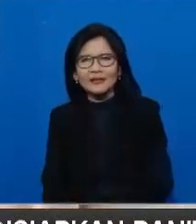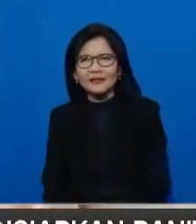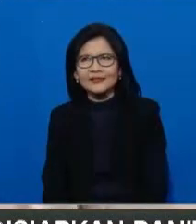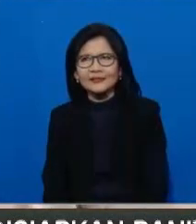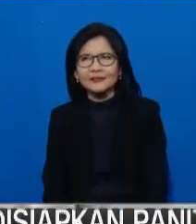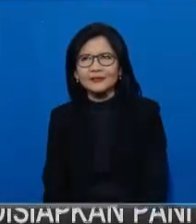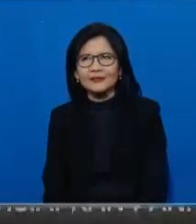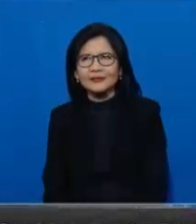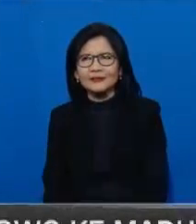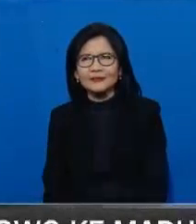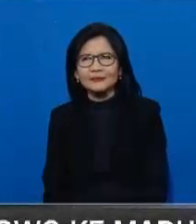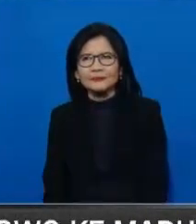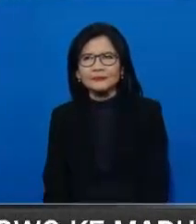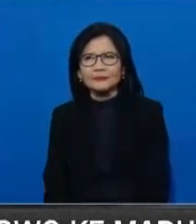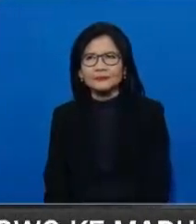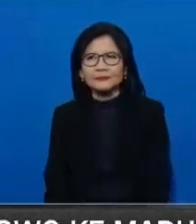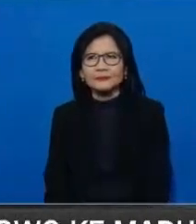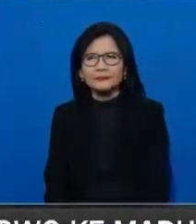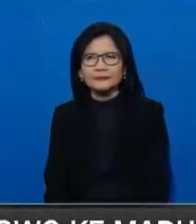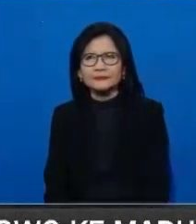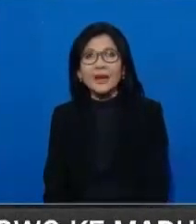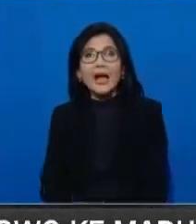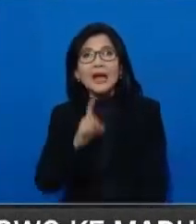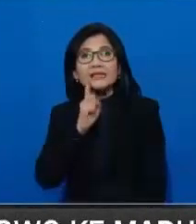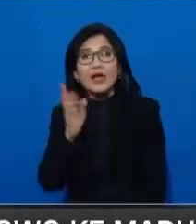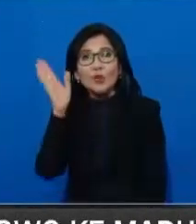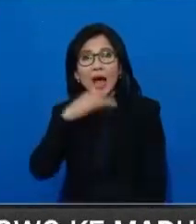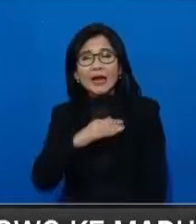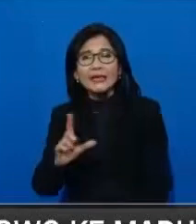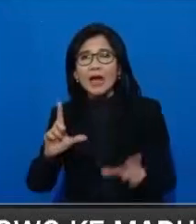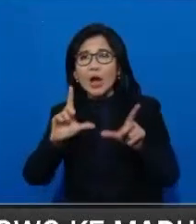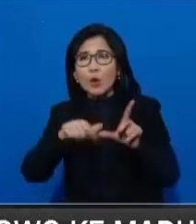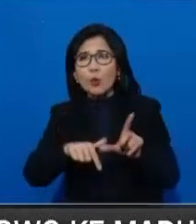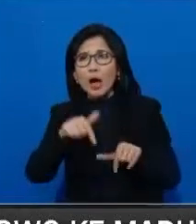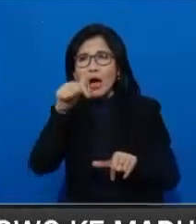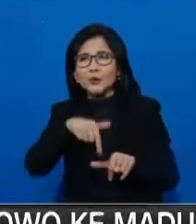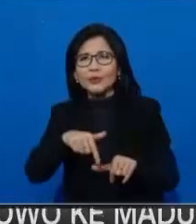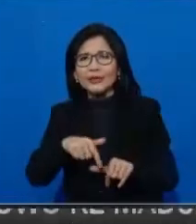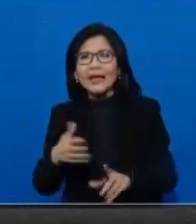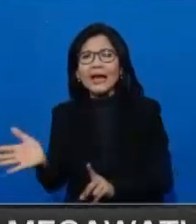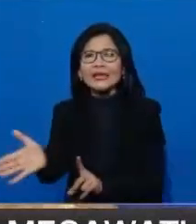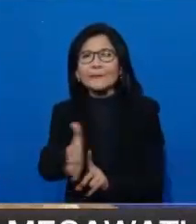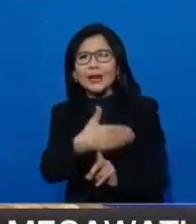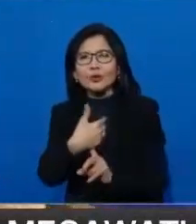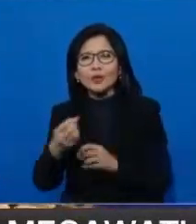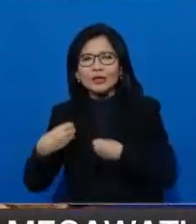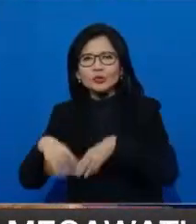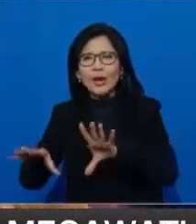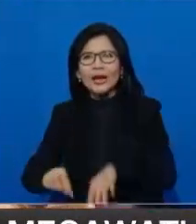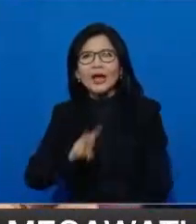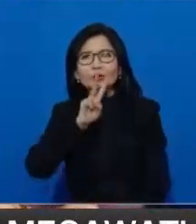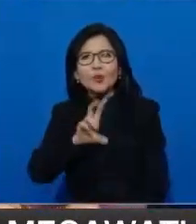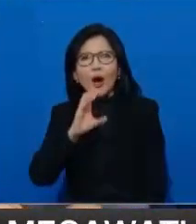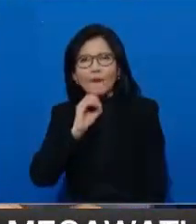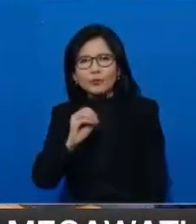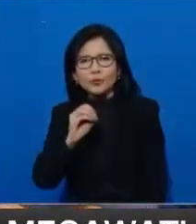bisa memberikan warna tuh. Dalam sehari, warung yang berlokasi di Jalan Urip Sumoharjo, Bantul ini bisa menjual 20 porsi nasi